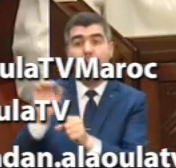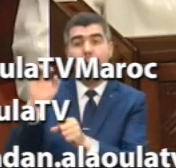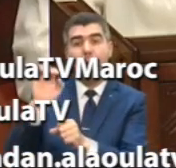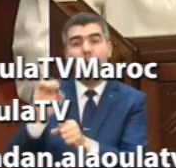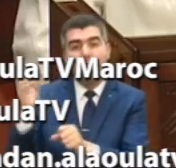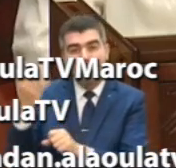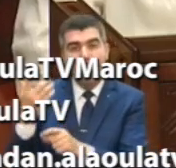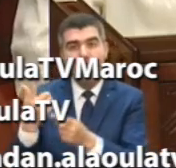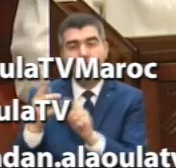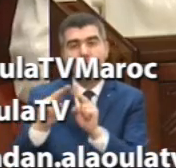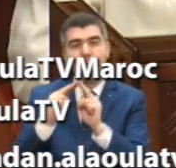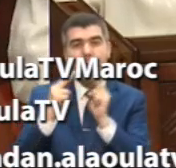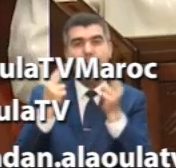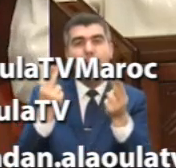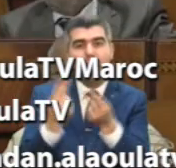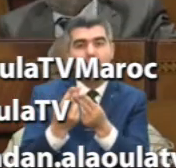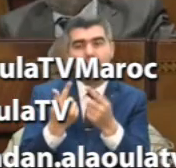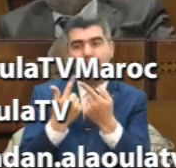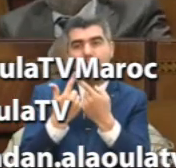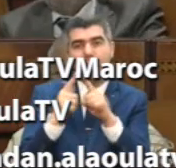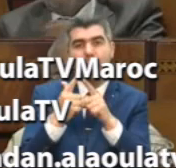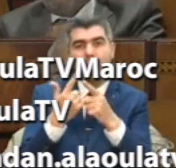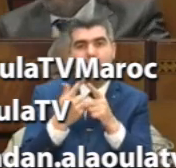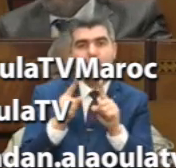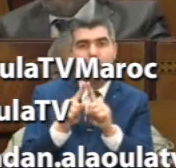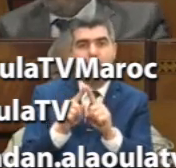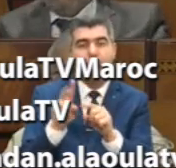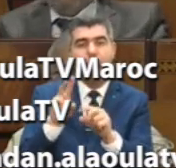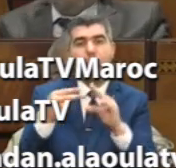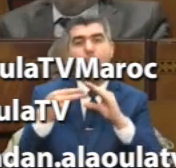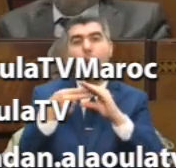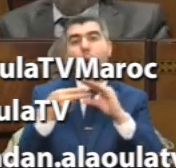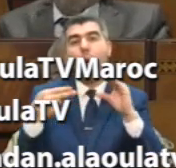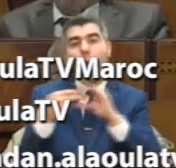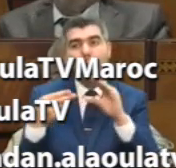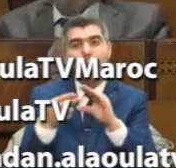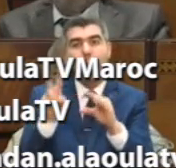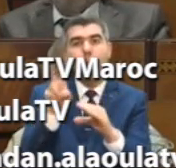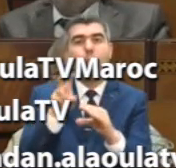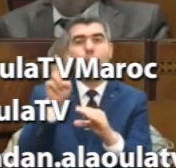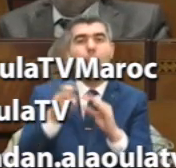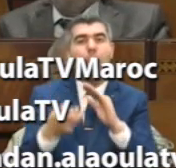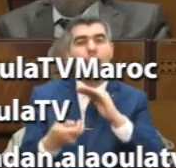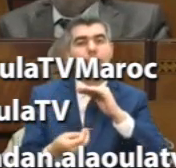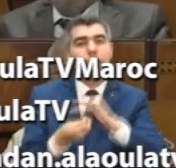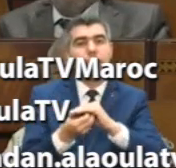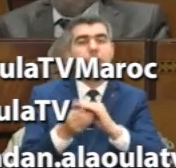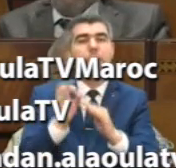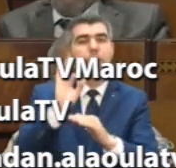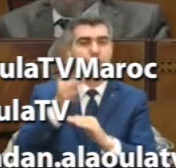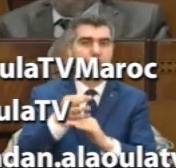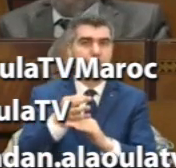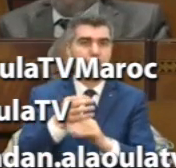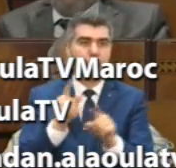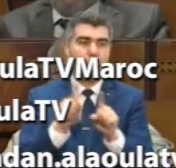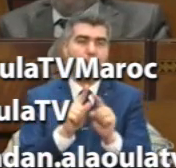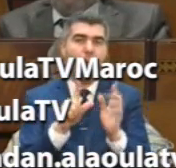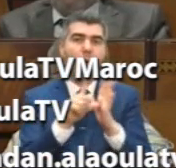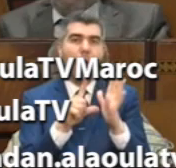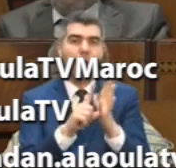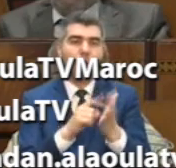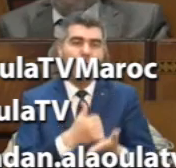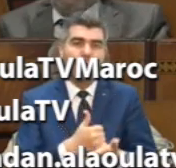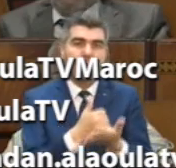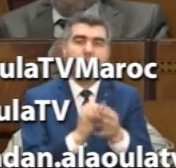كنشوفوا فيهم في واحد المجموعة ديال المصالح الأورود دولار، ما كنشوفوش فيهم المواطنة والحق اللي خولوا لهم الدستور المغربي.